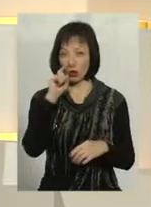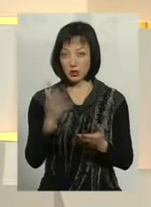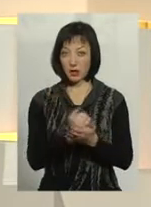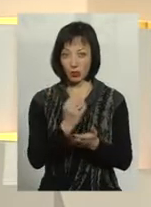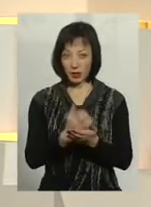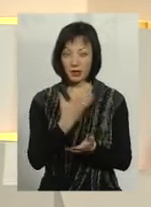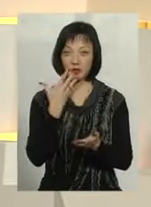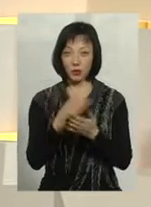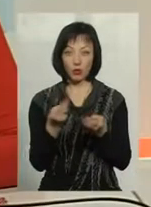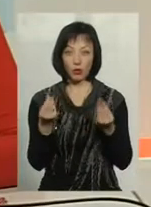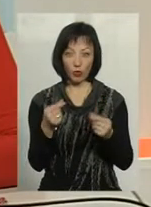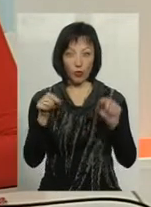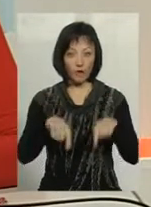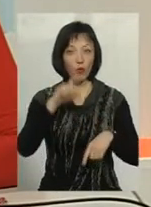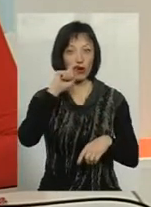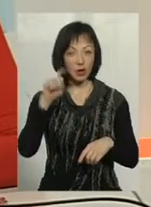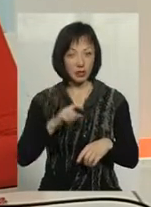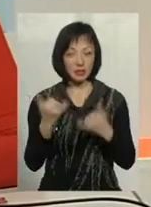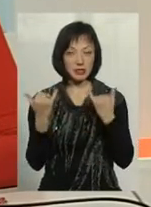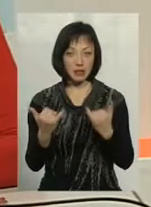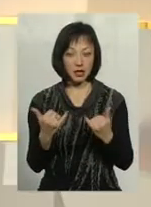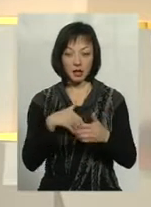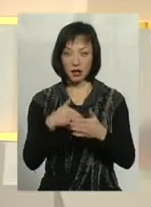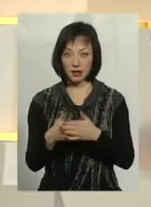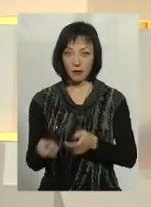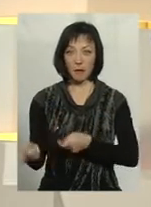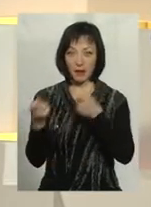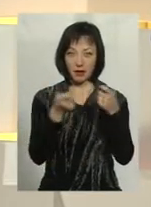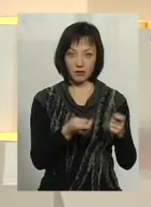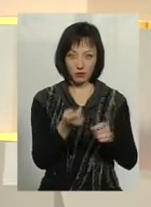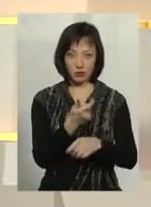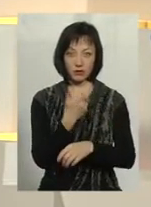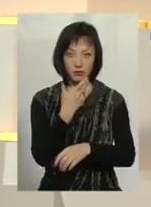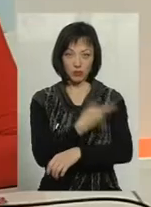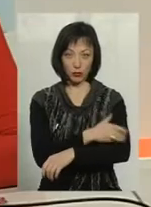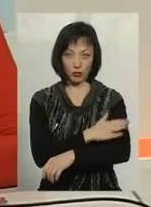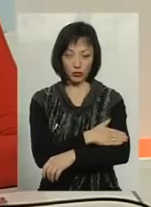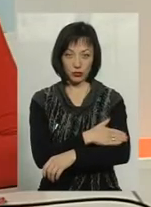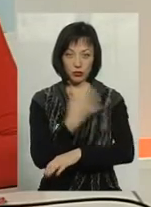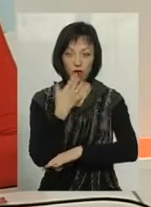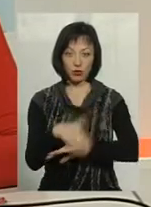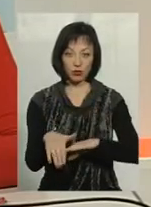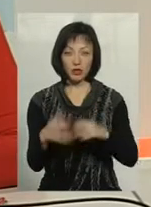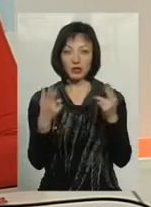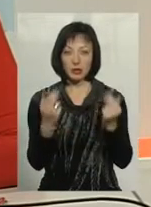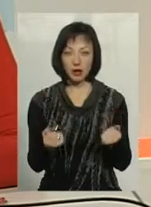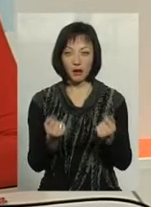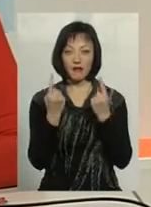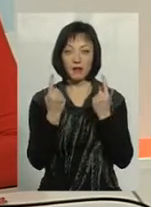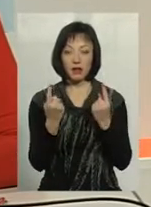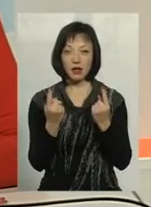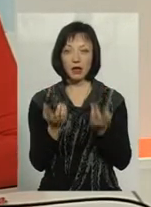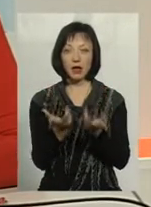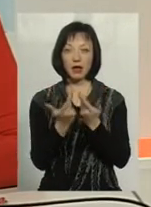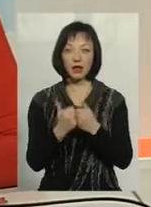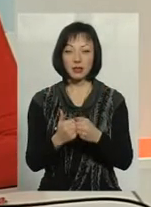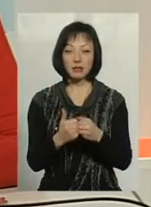хочу сказати, що це можливо. Тому що за цим вже зразу йде мінімалка, вже 3200, електроенергія сьогодні росте, газ сьогодні